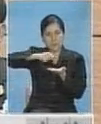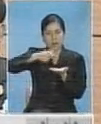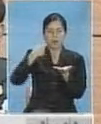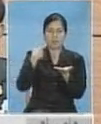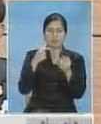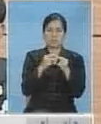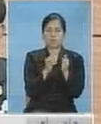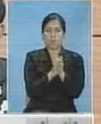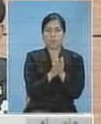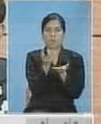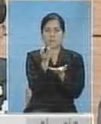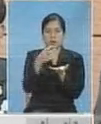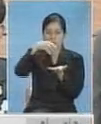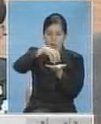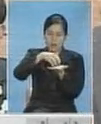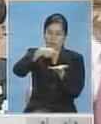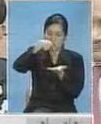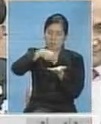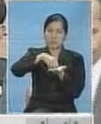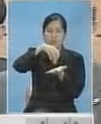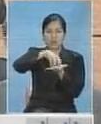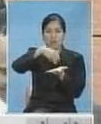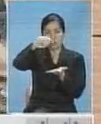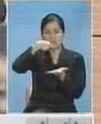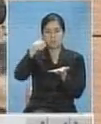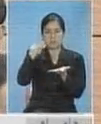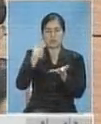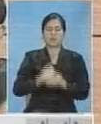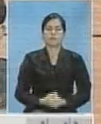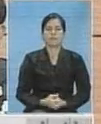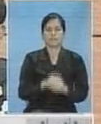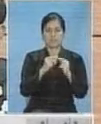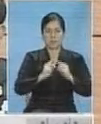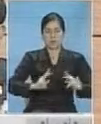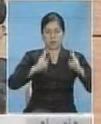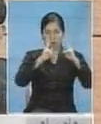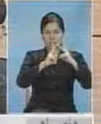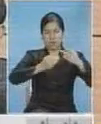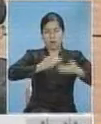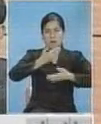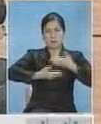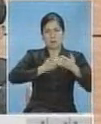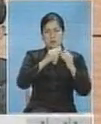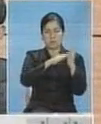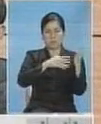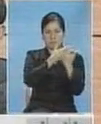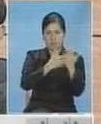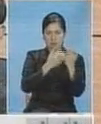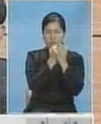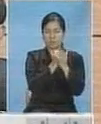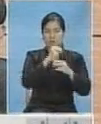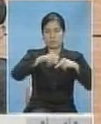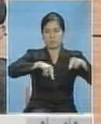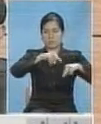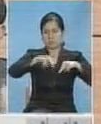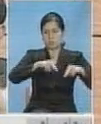งซึ่งพี่น้องประชาชนที่ยากจนต้องบริโภคทุกวันก็จะพบว่ากระทรวงพาณิชย์ไม่ได้มีมาตรการเชิงรุกในการเข้าไปแก้ไขปัญห